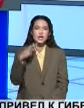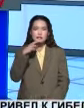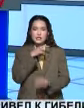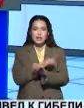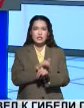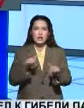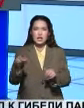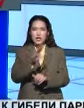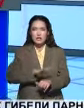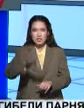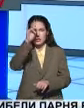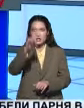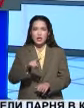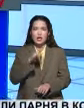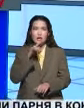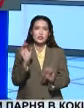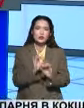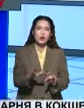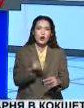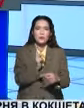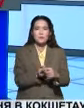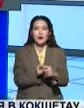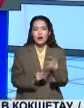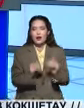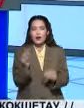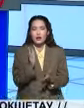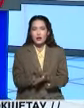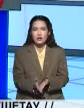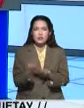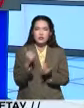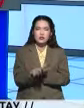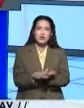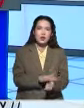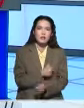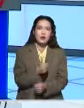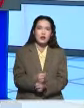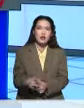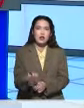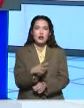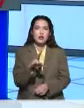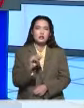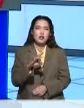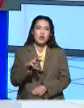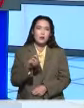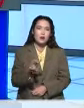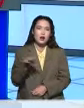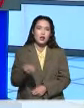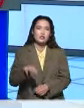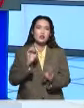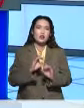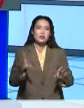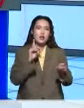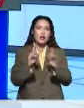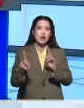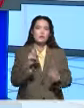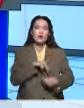Экономическое развитие Западно-Казахстанской области демонстрирует положительную динамику. Об этом заявил глава региона Нариман Турегалиев, выступая на брифинге на